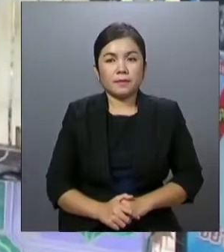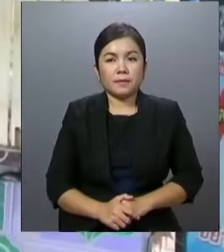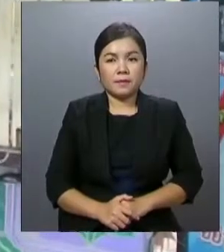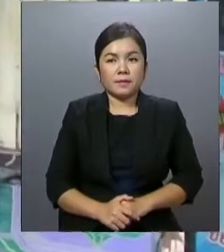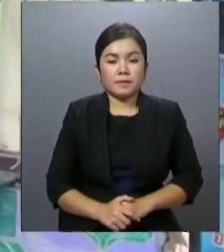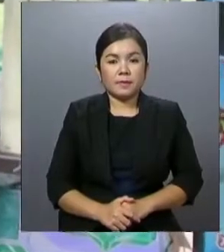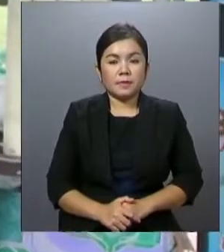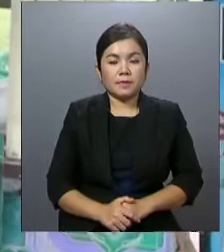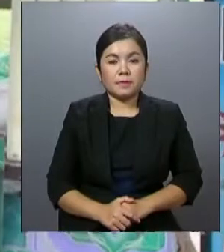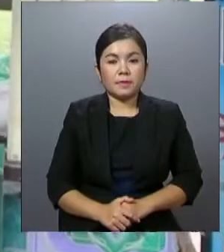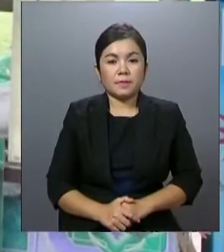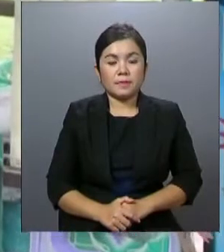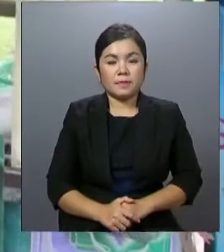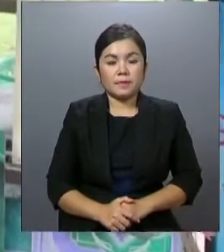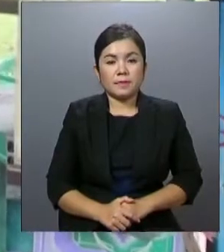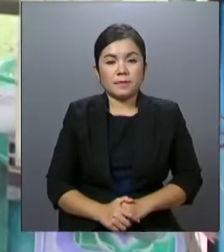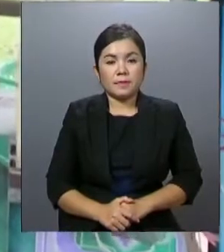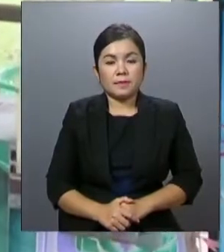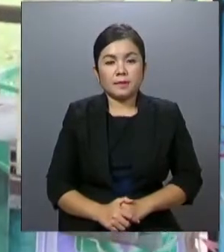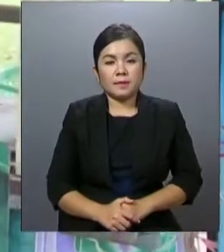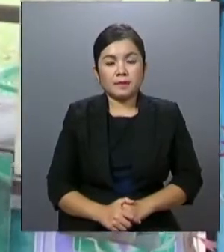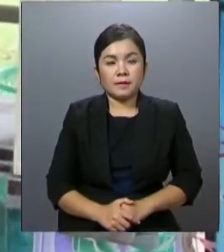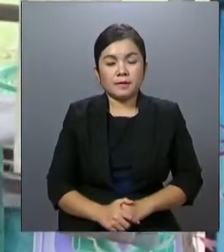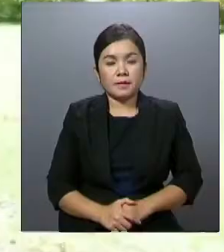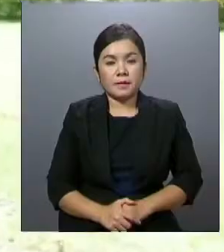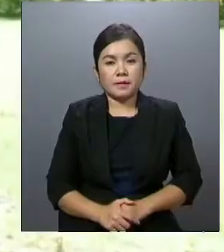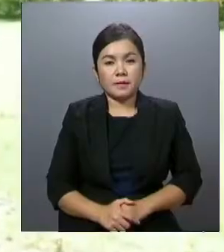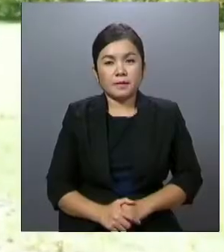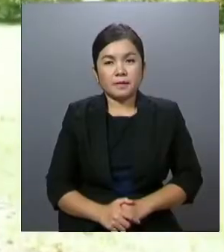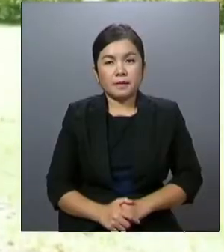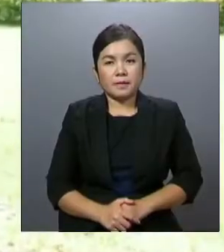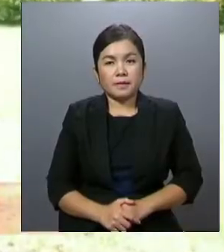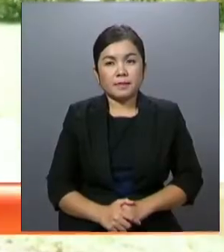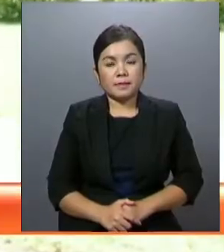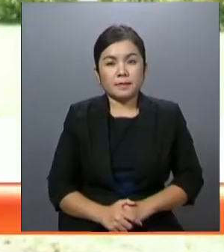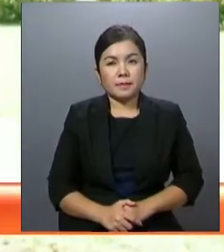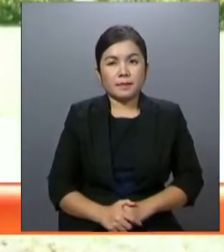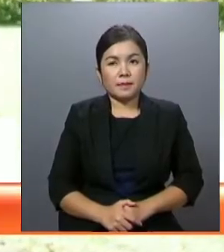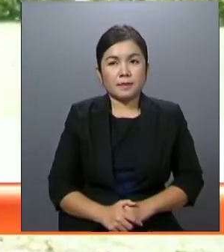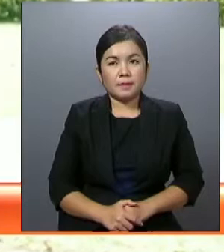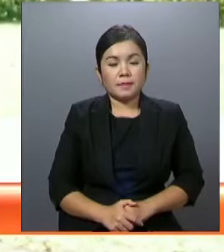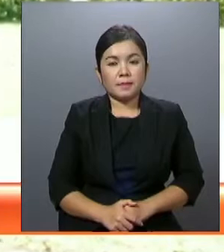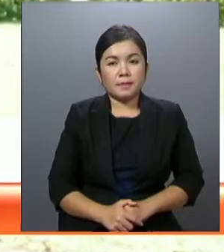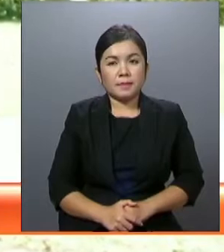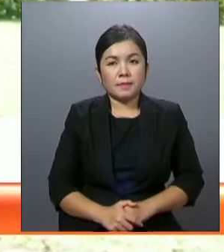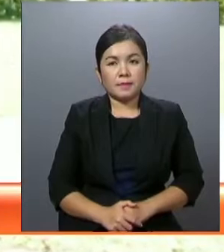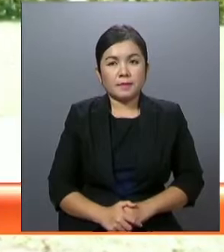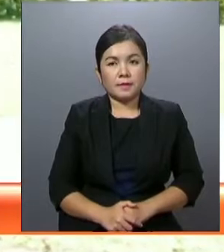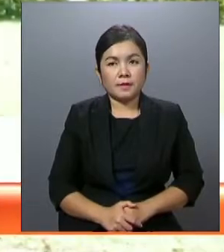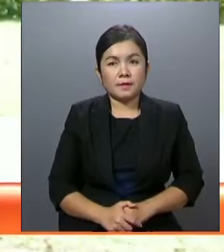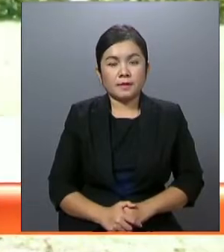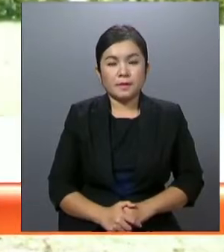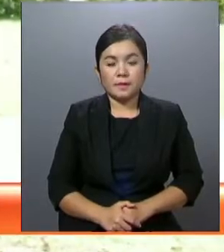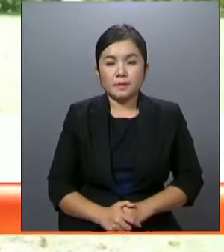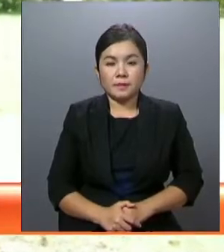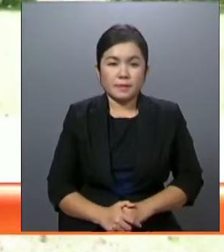ส่วนของแม่ทำมา3 ปีแล้วตั้งแต่ละส่วนของย้ายนี่ทำมาตั้งแต่ประมาณ40-50ปีนี้ย้าย